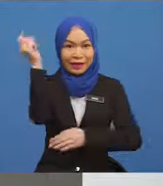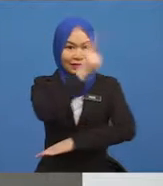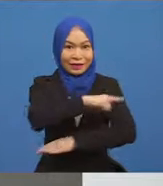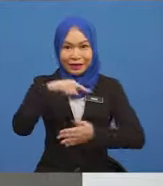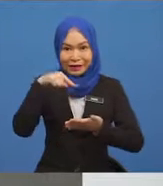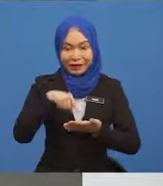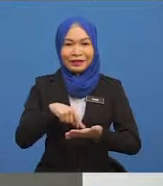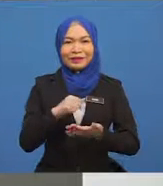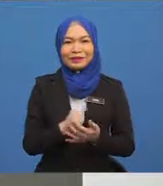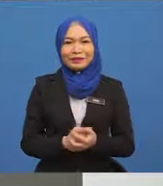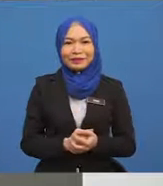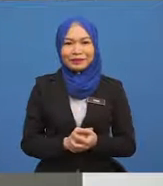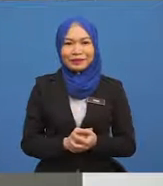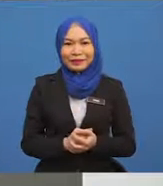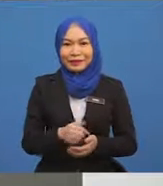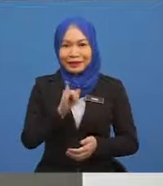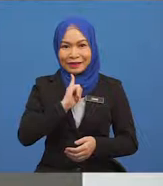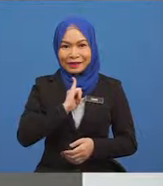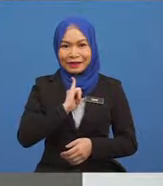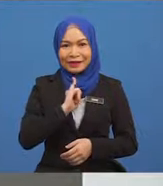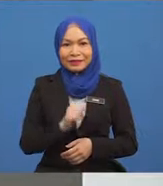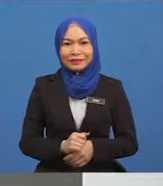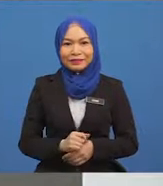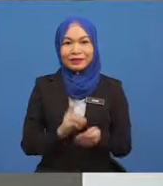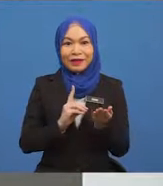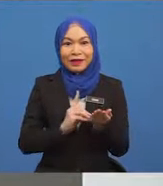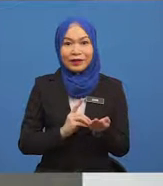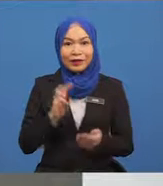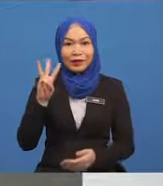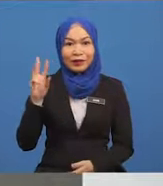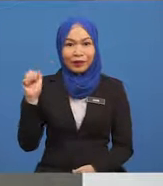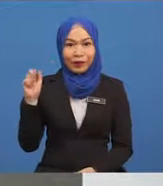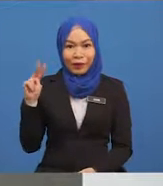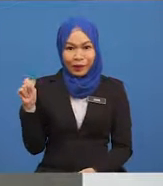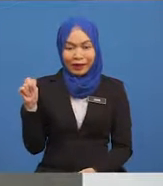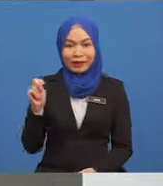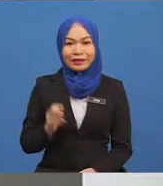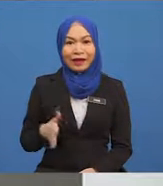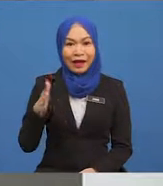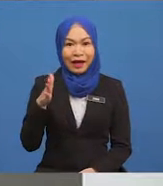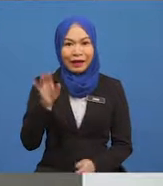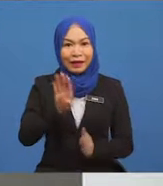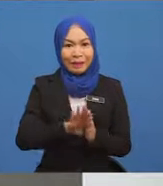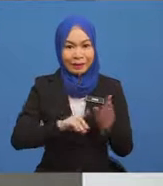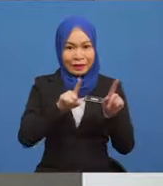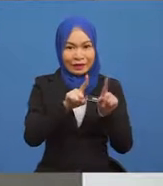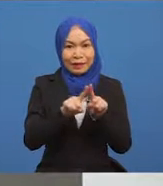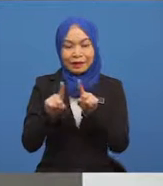hari ini. Saya, Dr. Wan Rusmini Hassan, akan bersama-sama